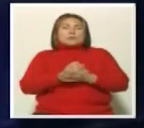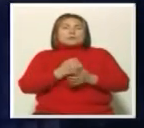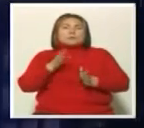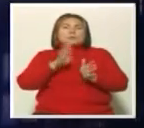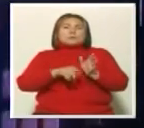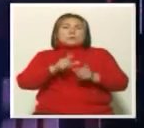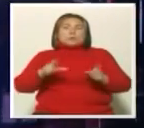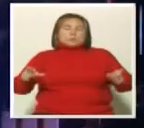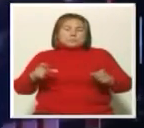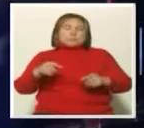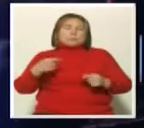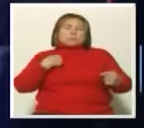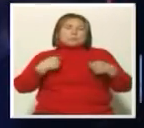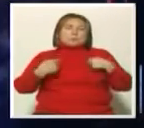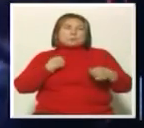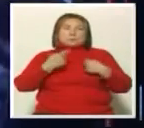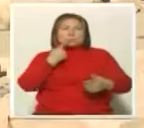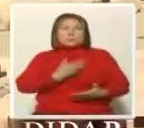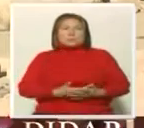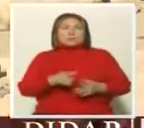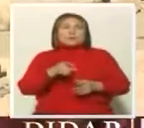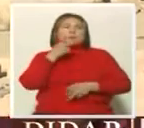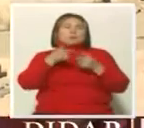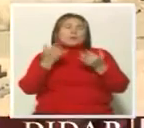онитые обратились в нашу редакцию